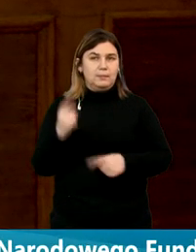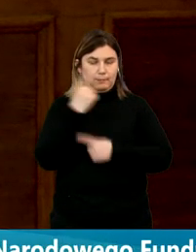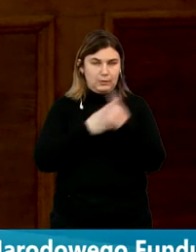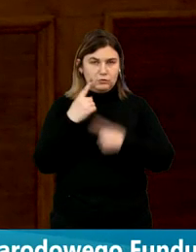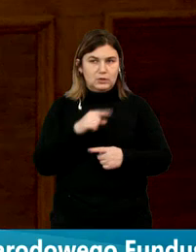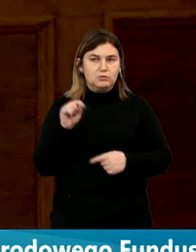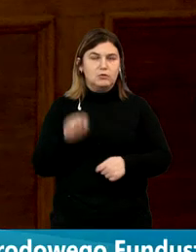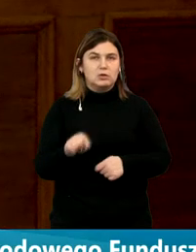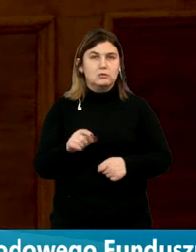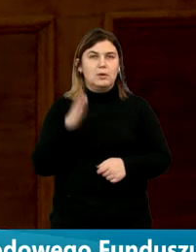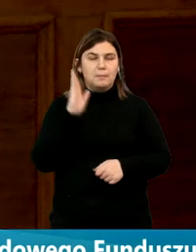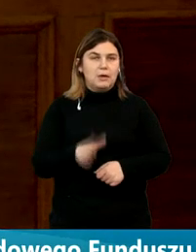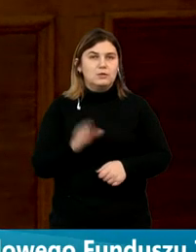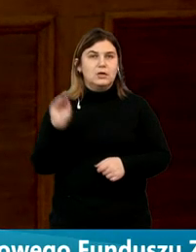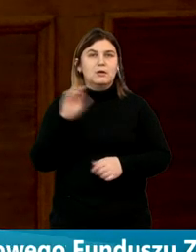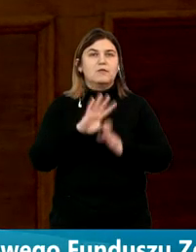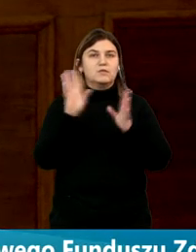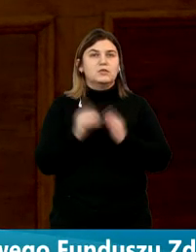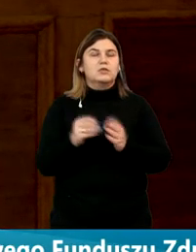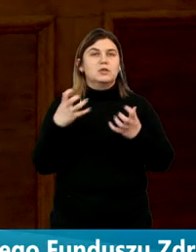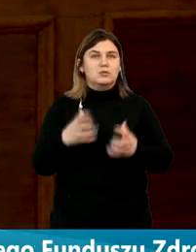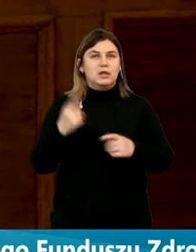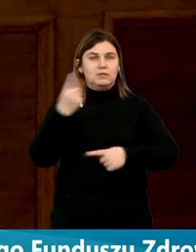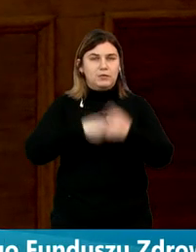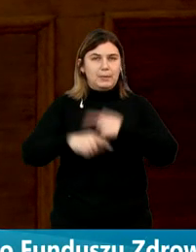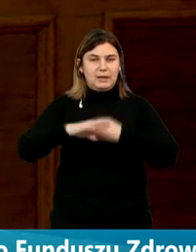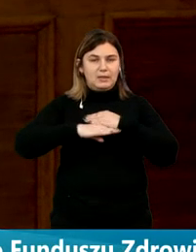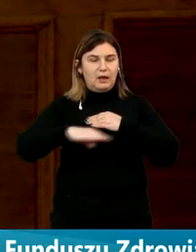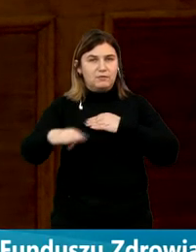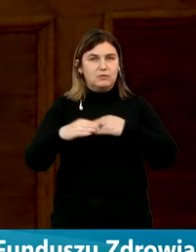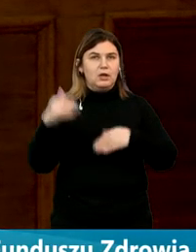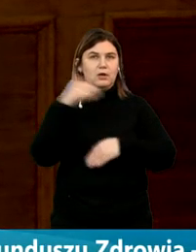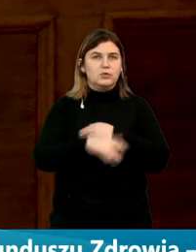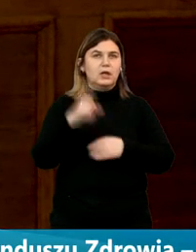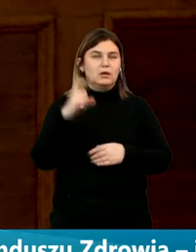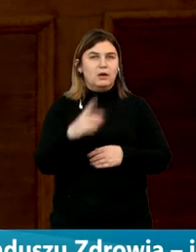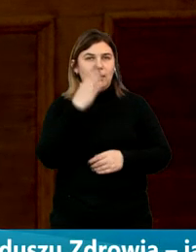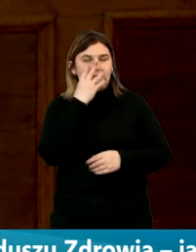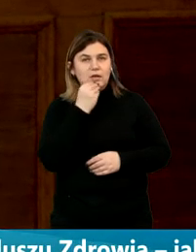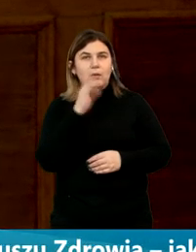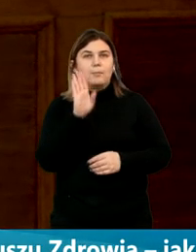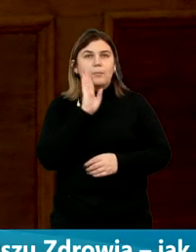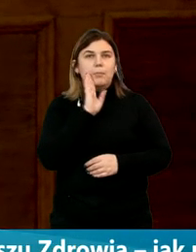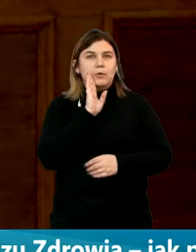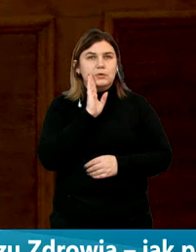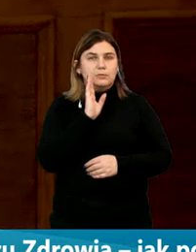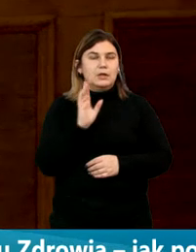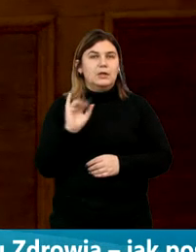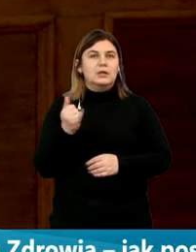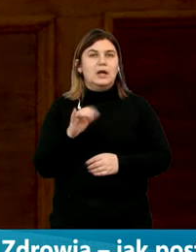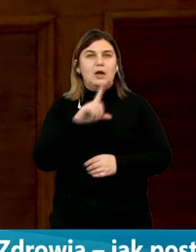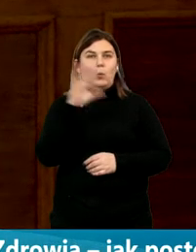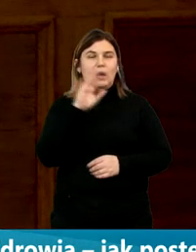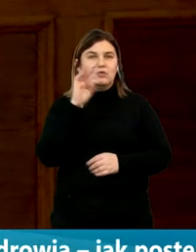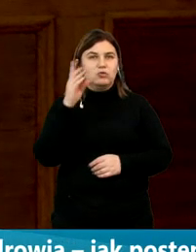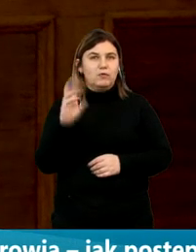to potrwa. Wiem, że wszyscy chcielibyśmy wymienić nawierzchnię, tak aby już ten ostatni odcinek też wyglądał podobnie jak nabrzeże na Łasztowni, czy to,